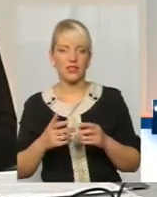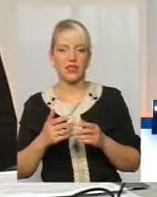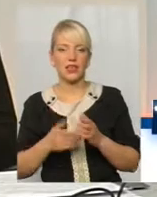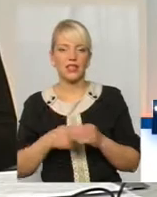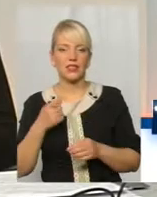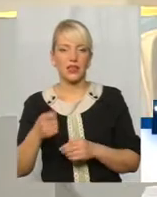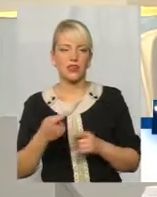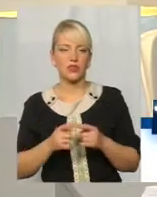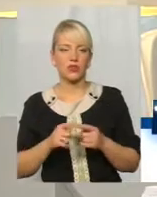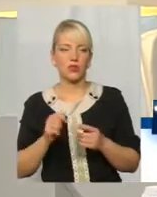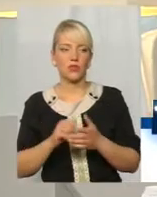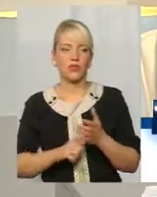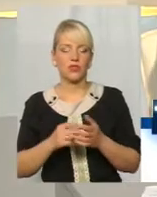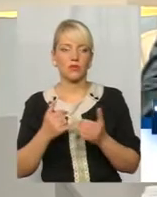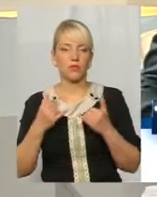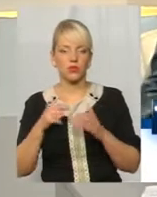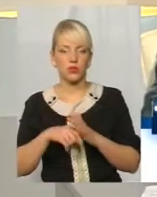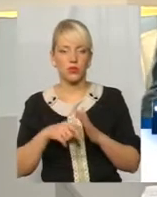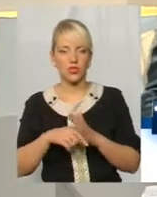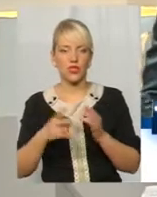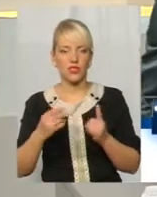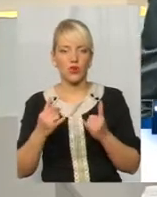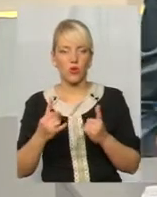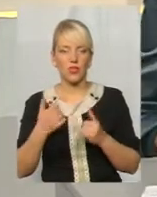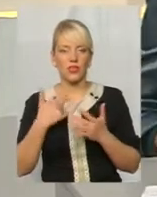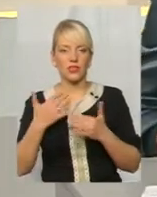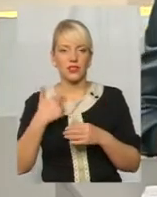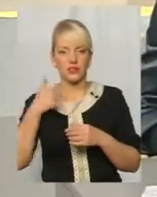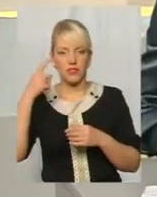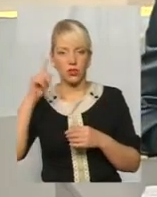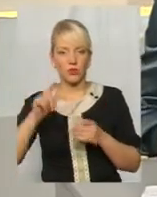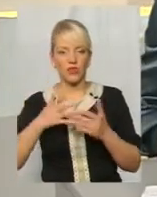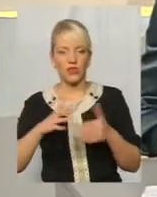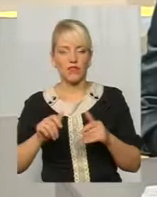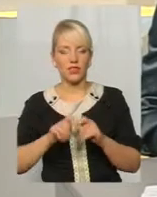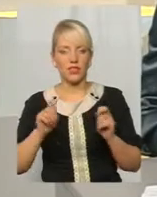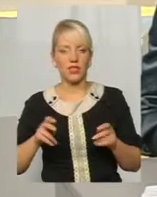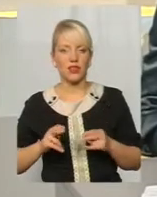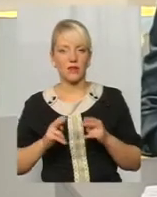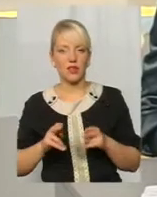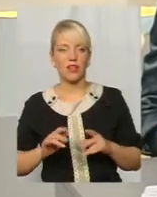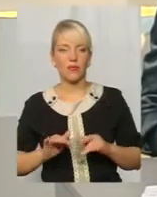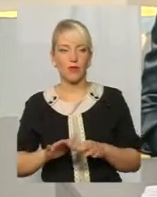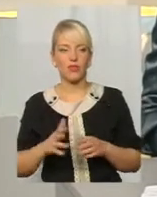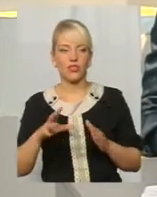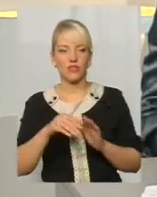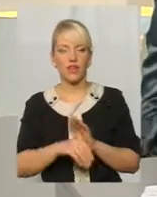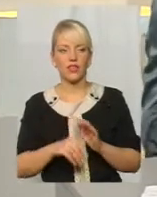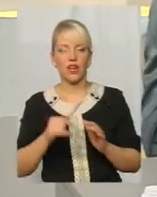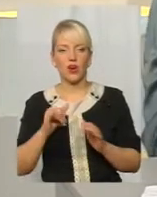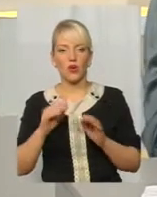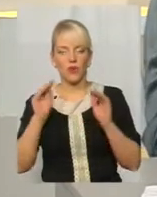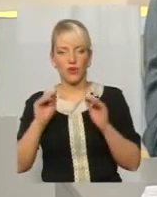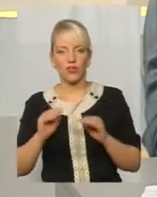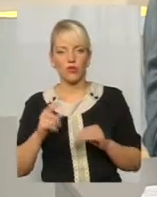приводу. Тобто, по суті, на сьогодні, наскільки мені відомо, навіть вже відкрито кримінальне провадження і внесено відомості до